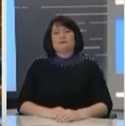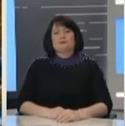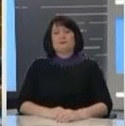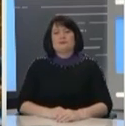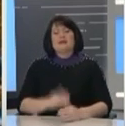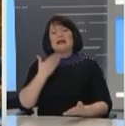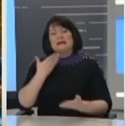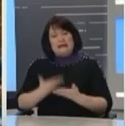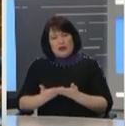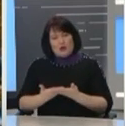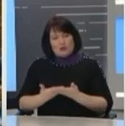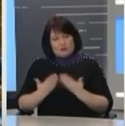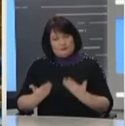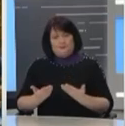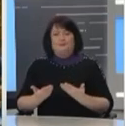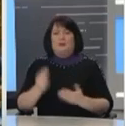Κλείνω λοιπόν, κυρίες και κύριοι συνάδελφοι,